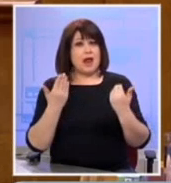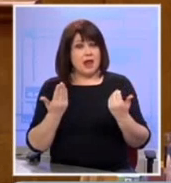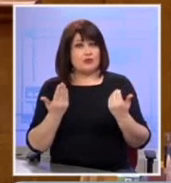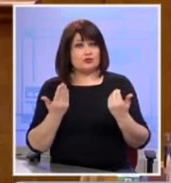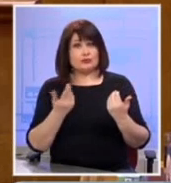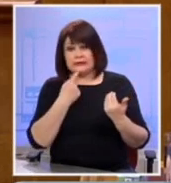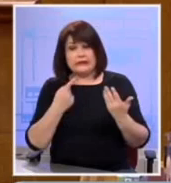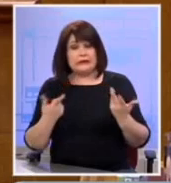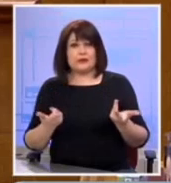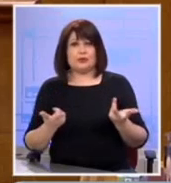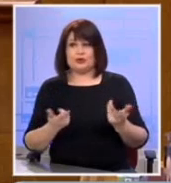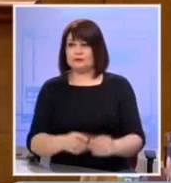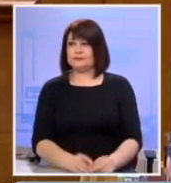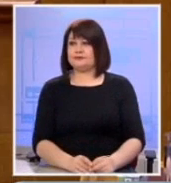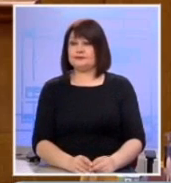τέτοια.